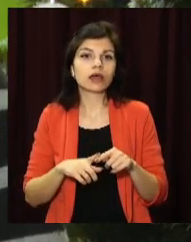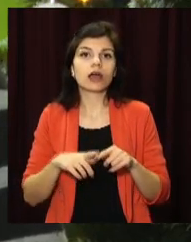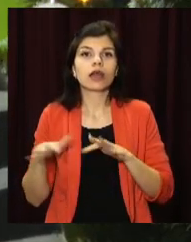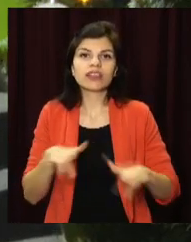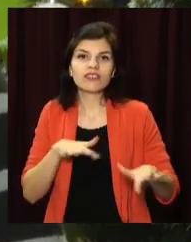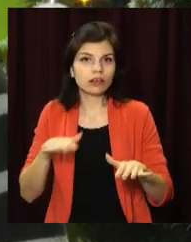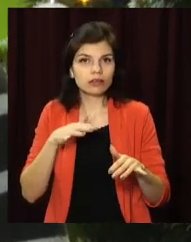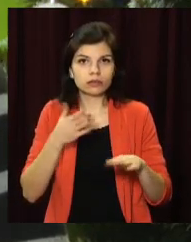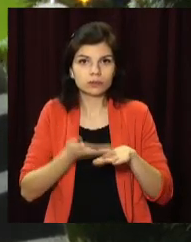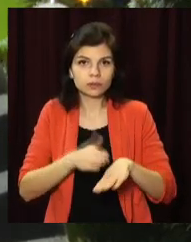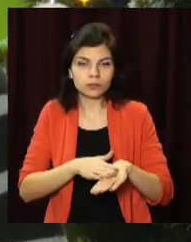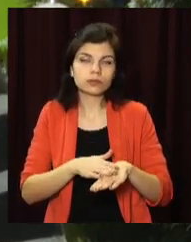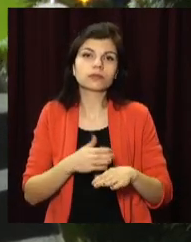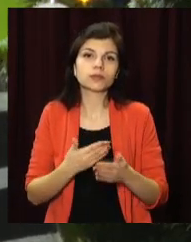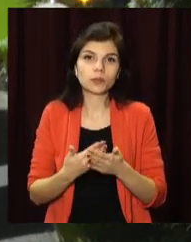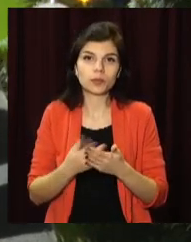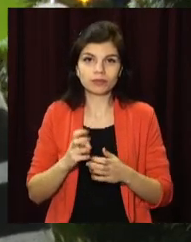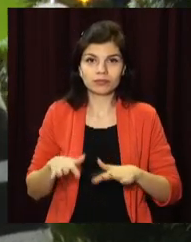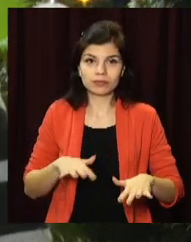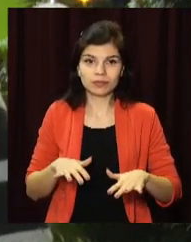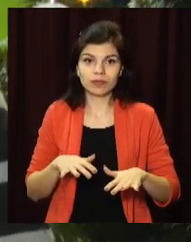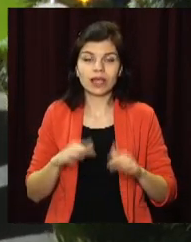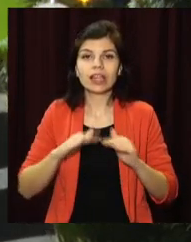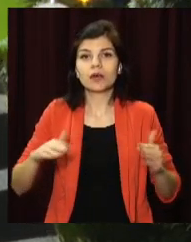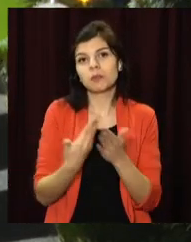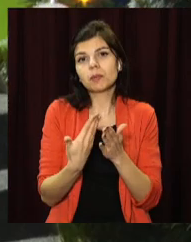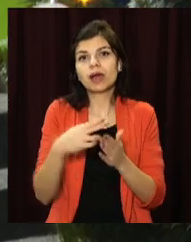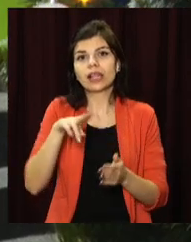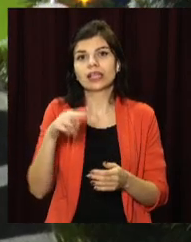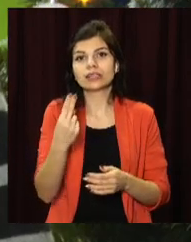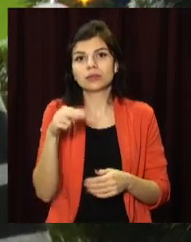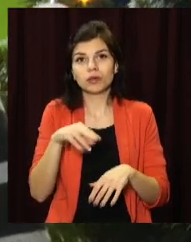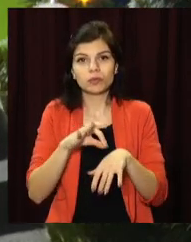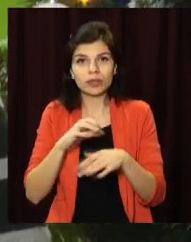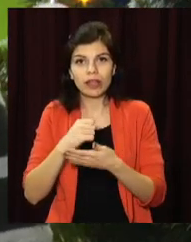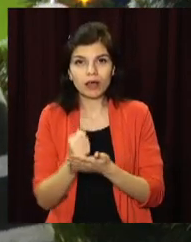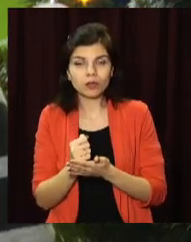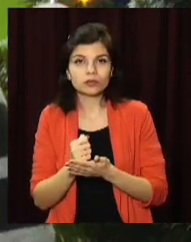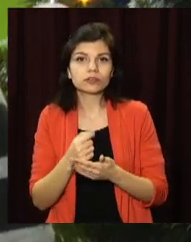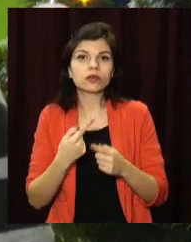Это опорно-двигательный аппарат деток. В основном это детки с ДЦП.